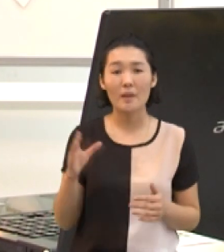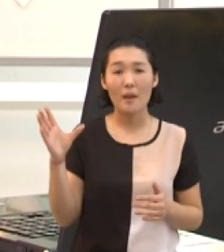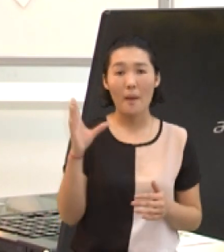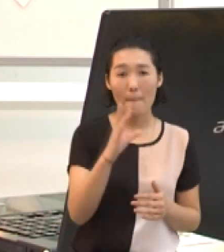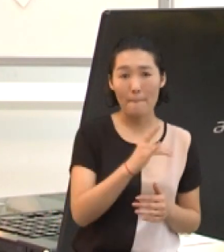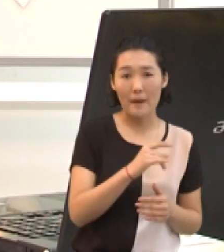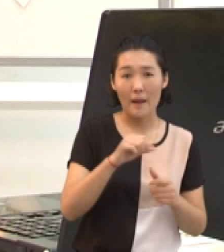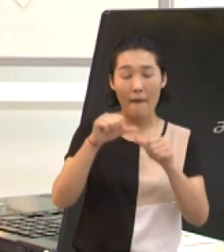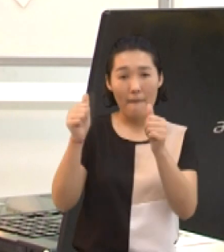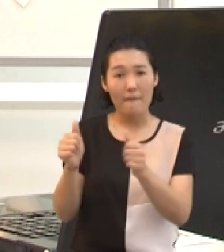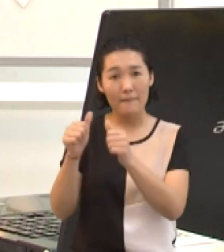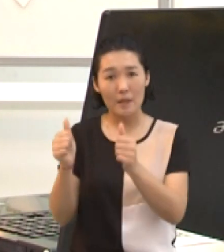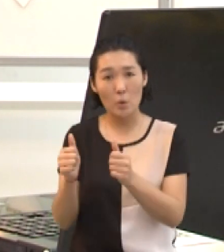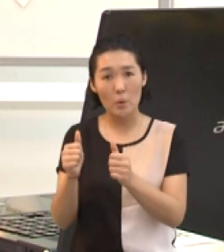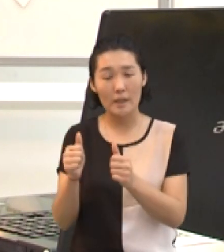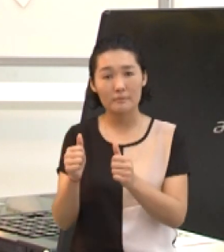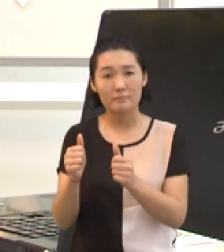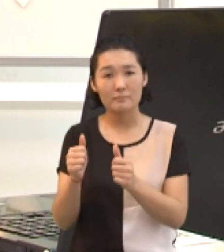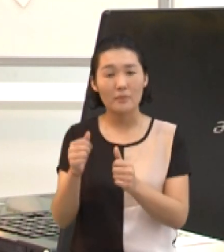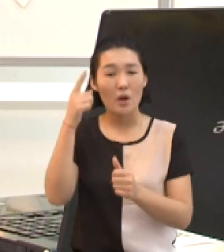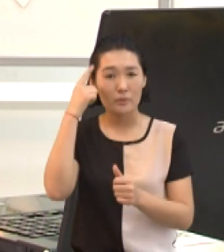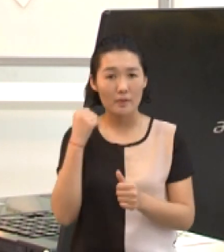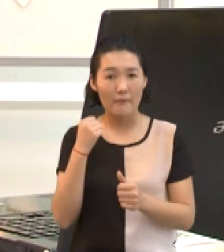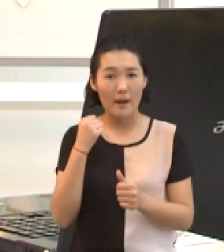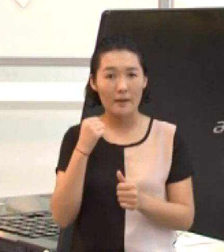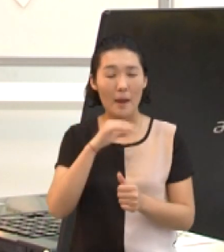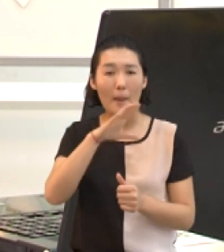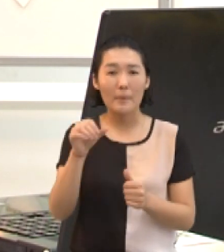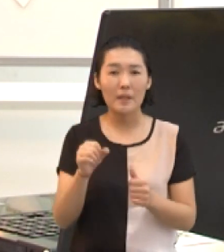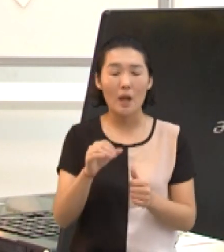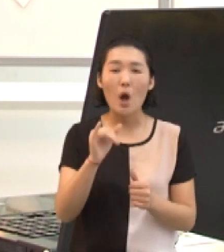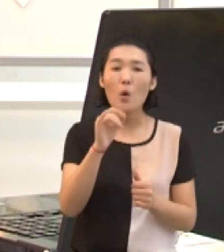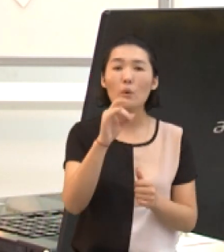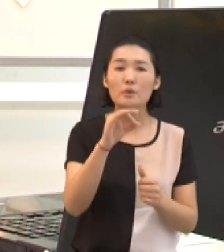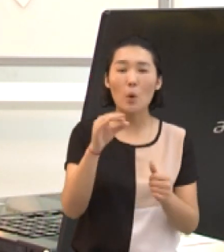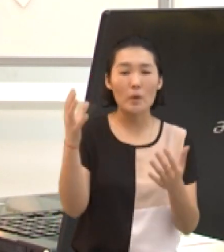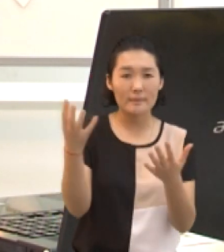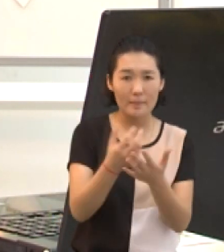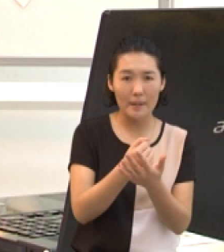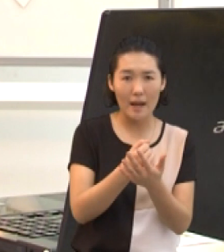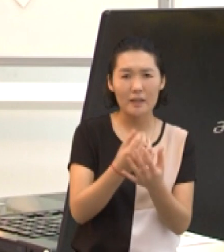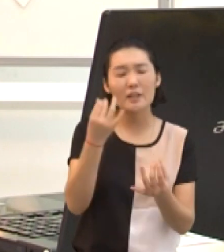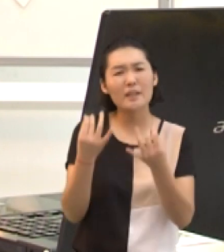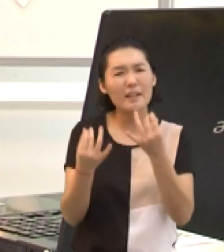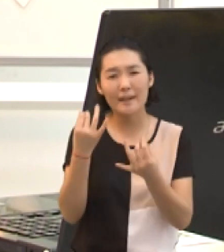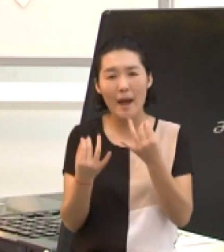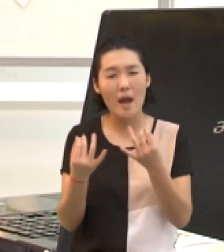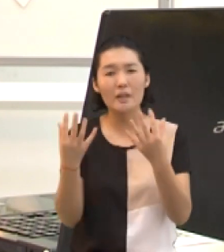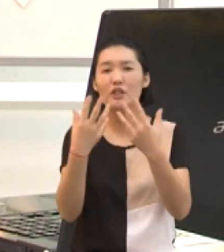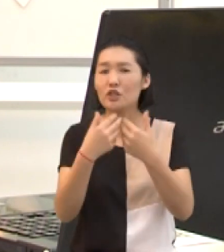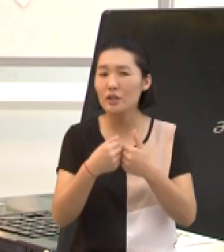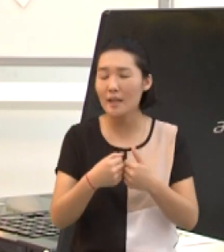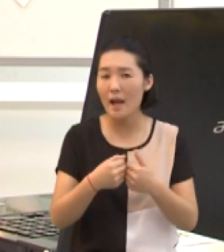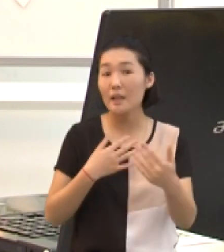Мы фигуры различали, мы узоры собирали, и играли, и считали,